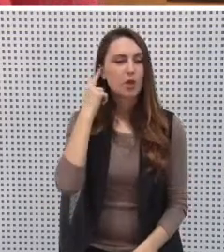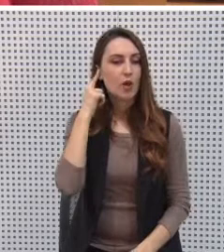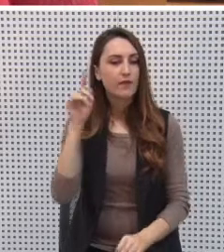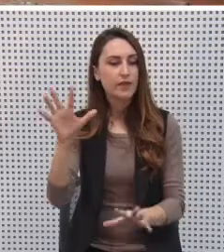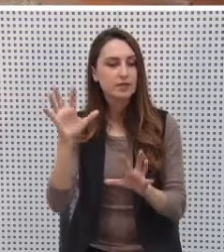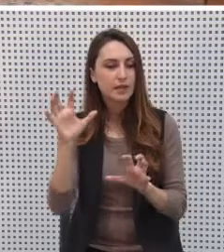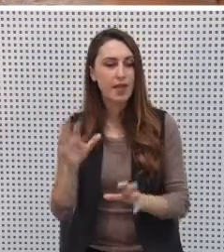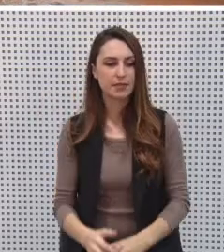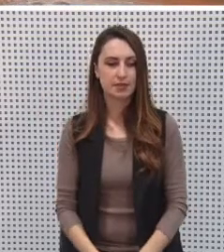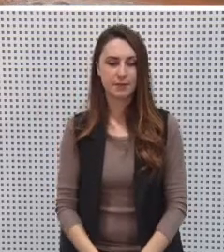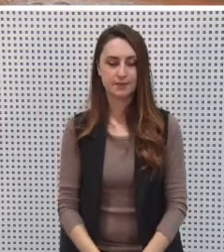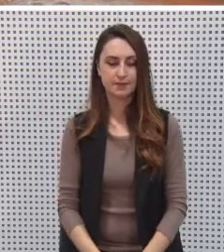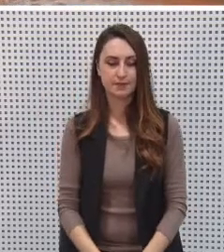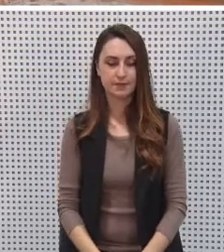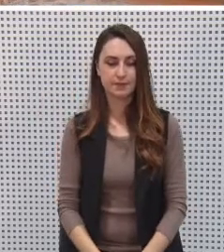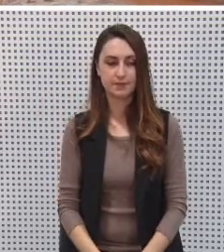слухового восприятия.